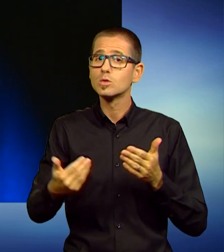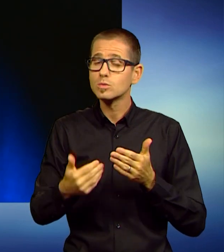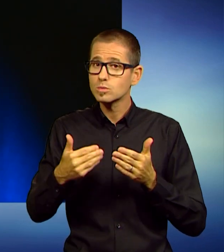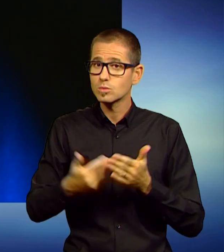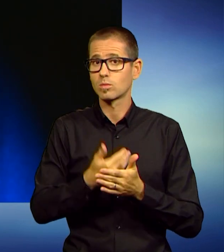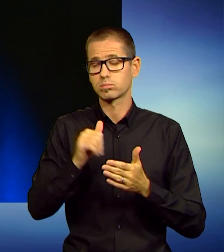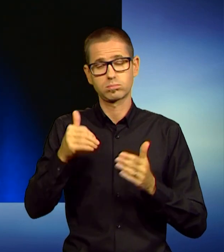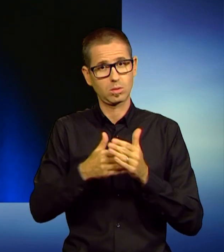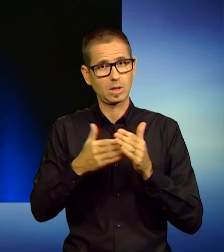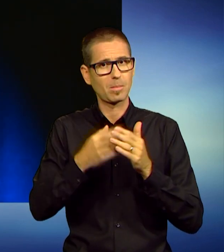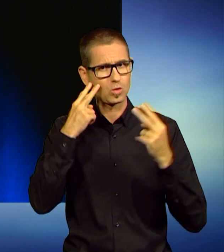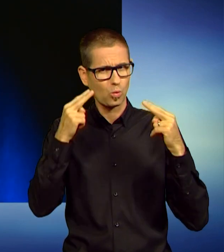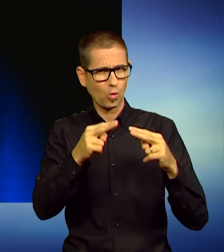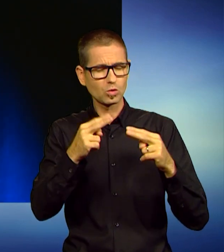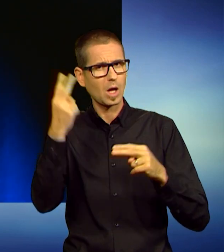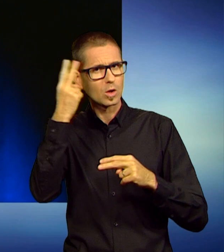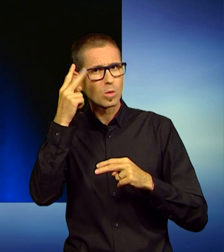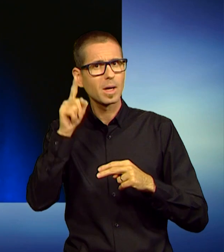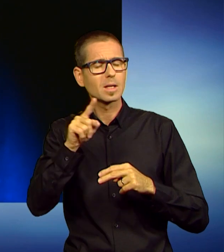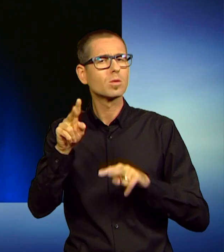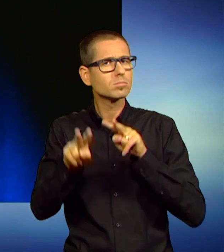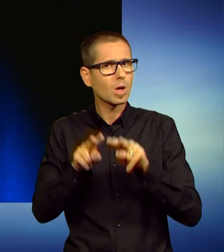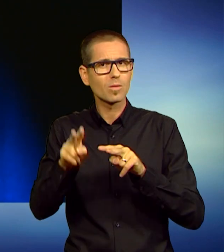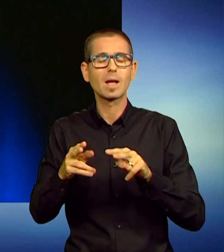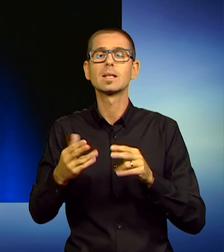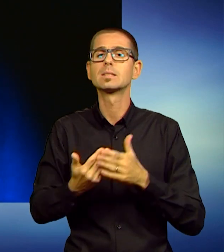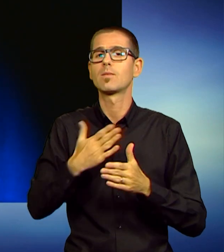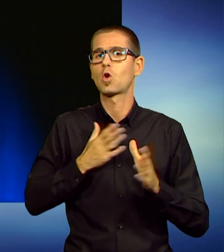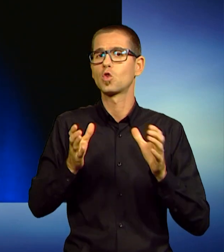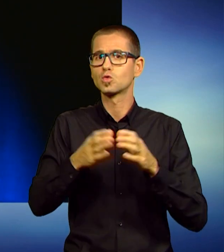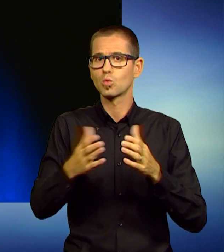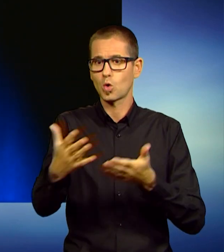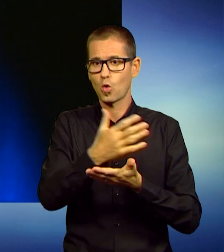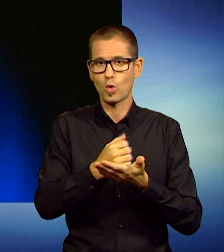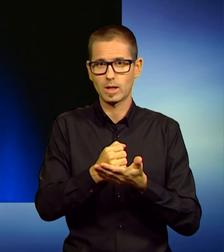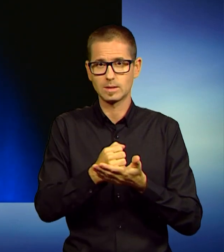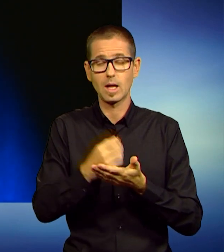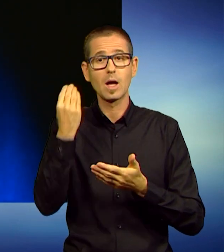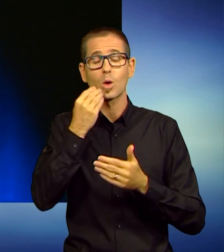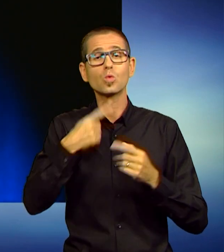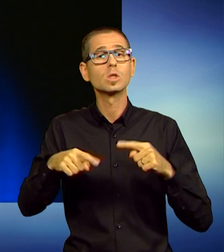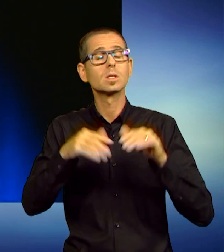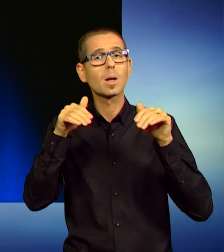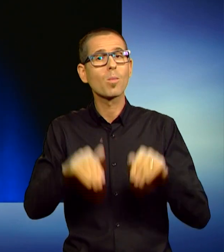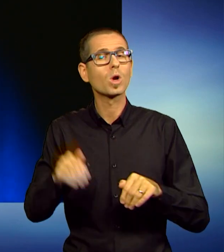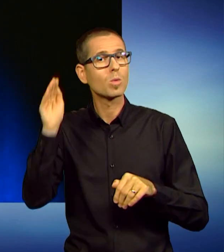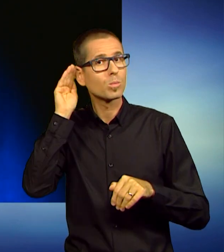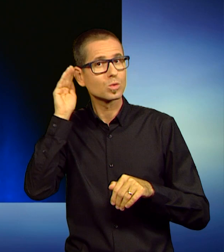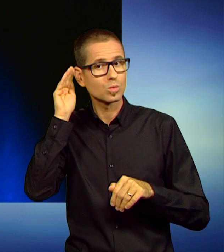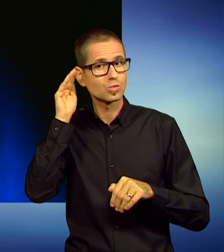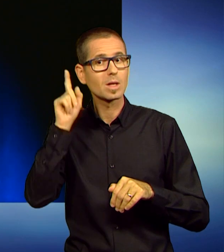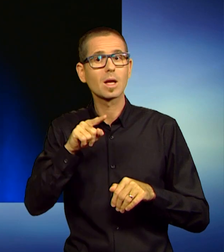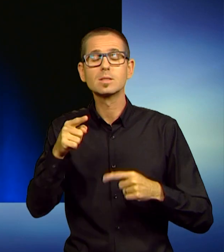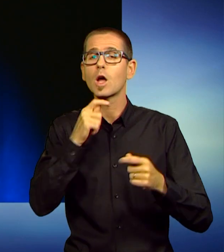treba soočiti, ga razumeti in obvladovati v našo skupno korist. Naučiti se moramo poslušati se in